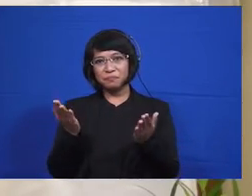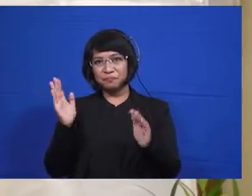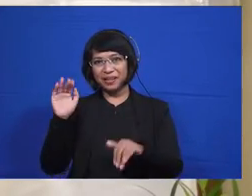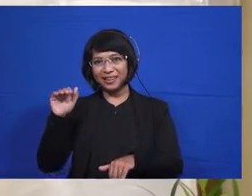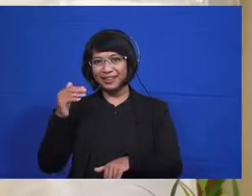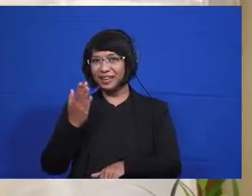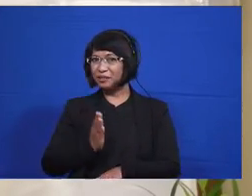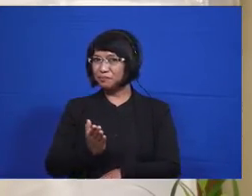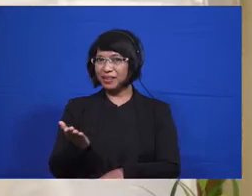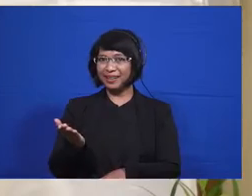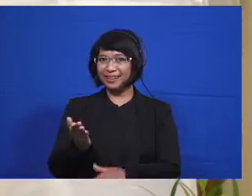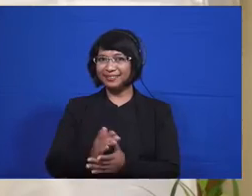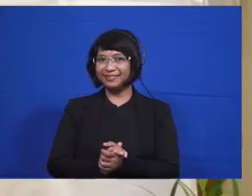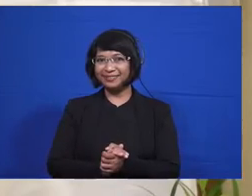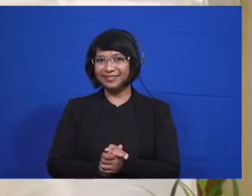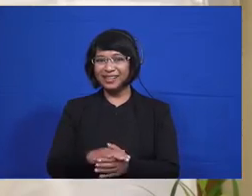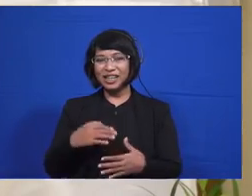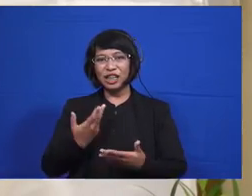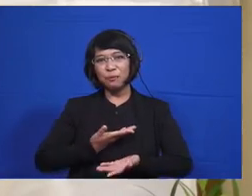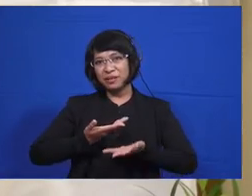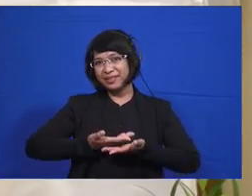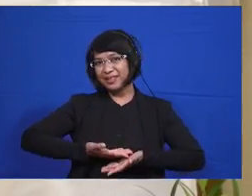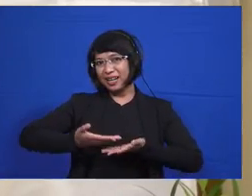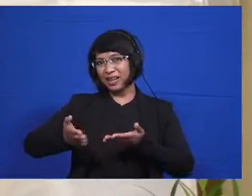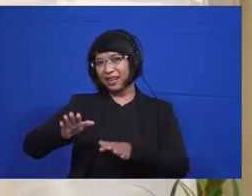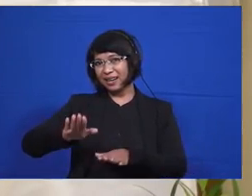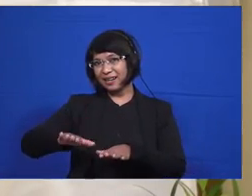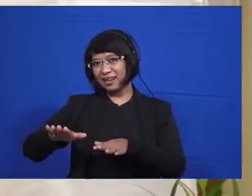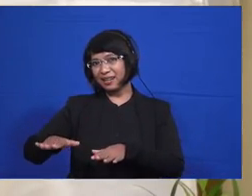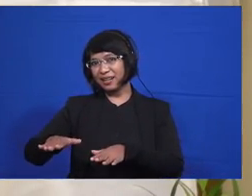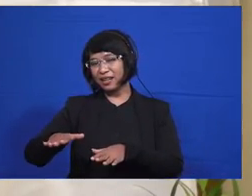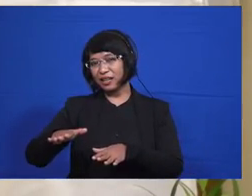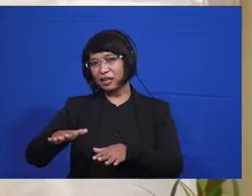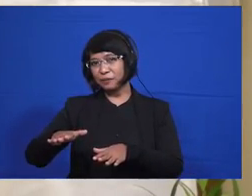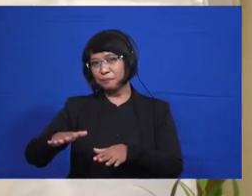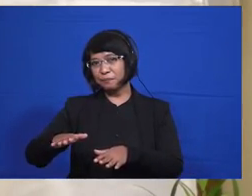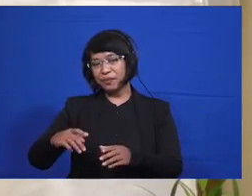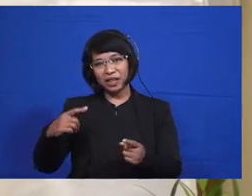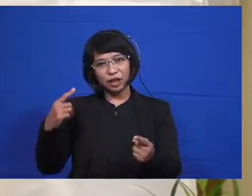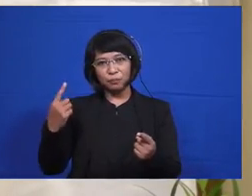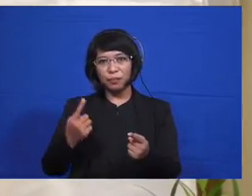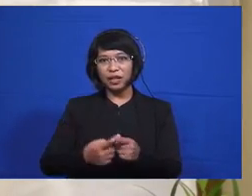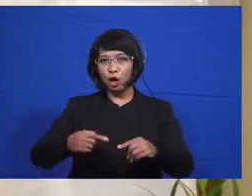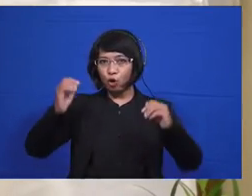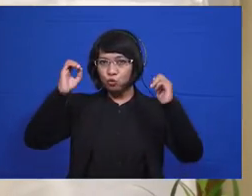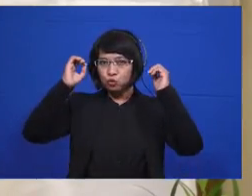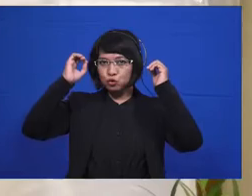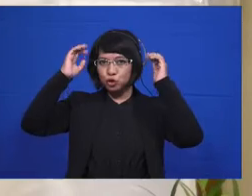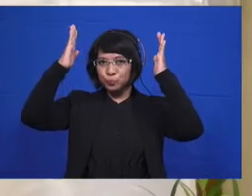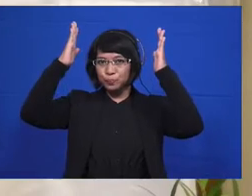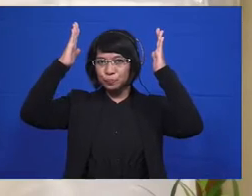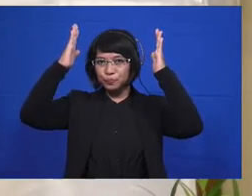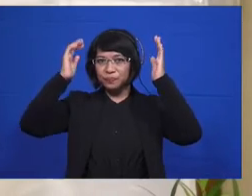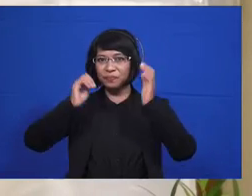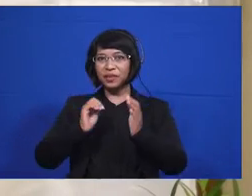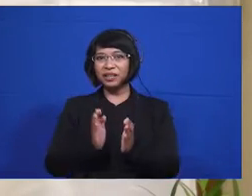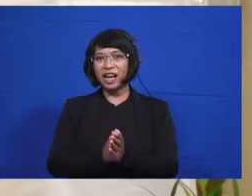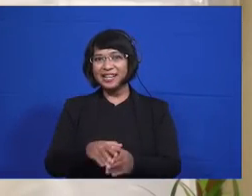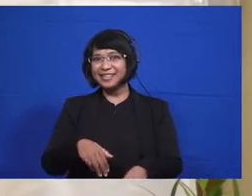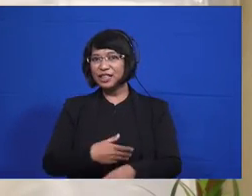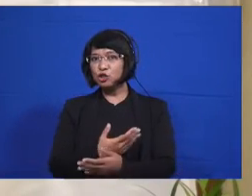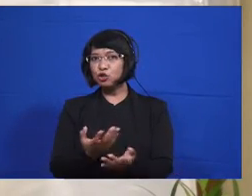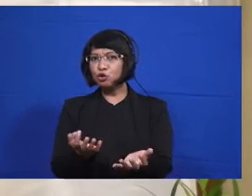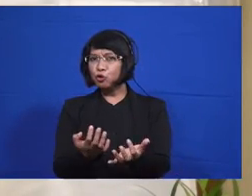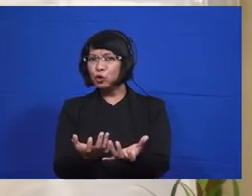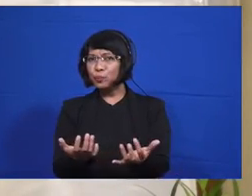Akhirnya, kami serahkan anak-anak kami ini kepada Bapak Uskup dan seluruh